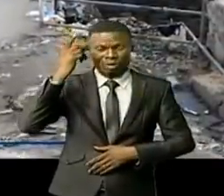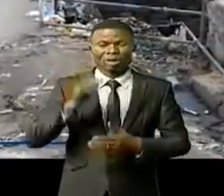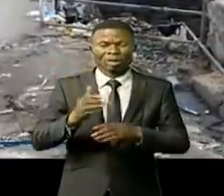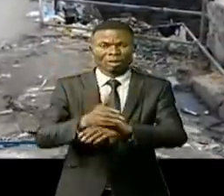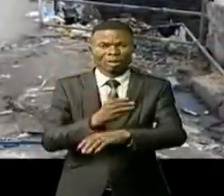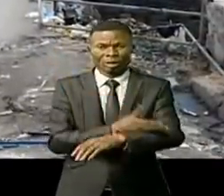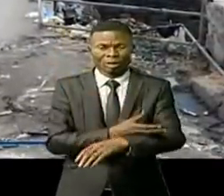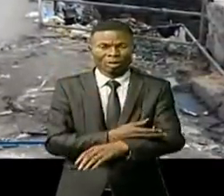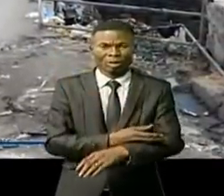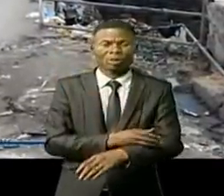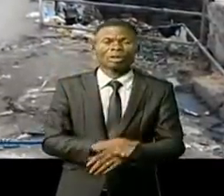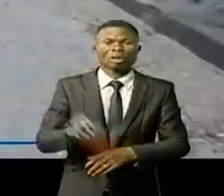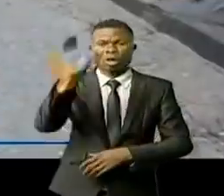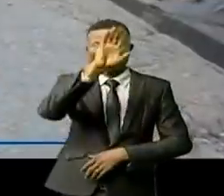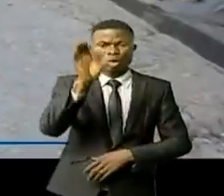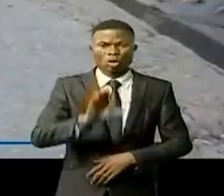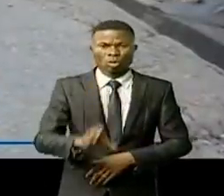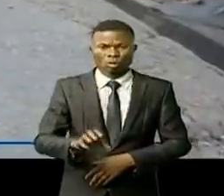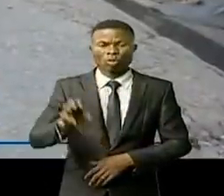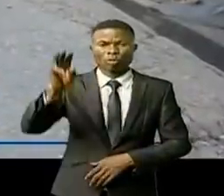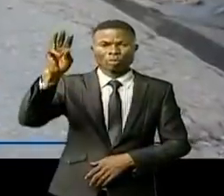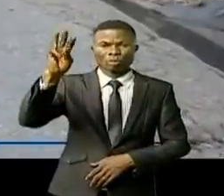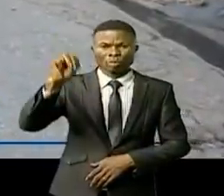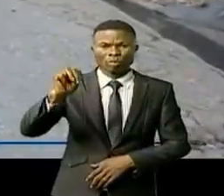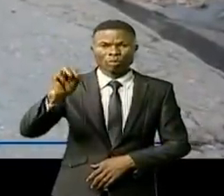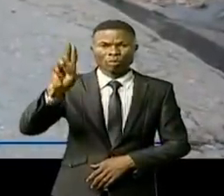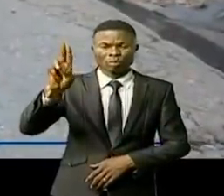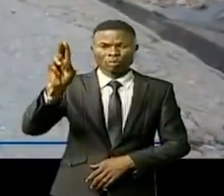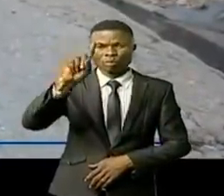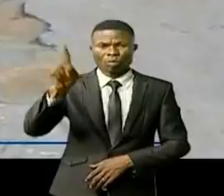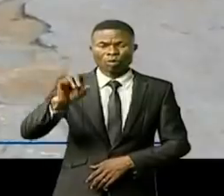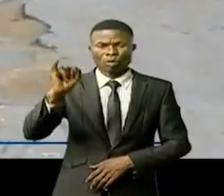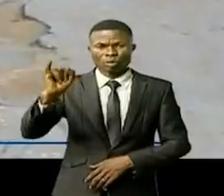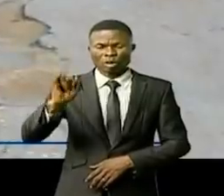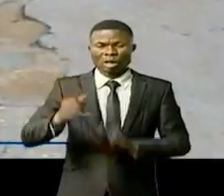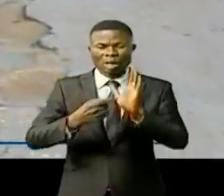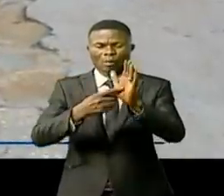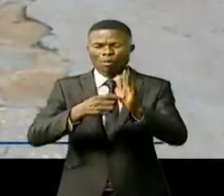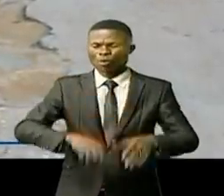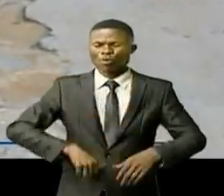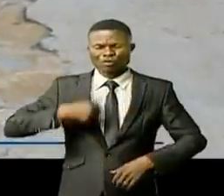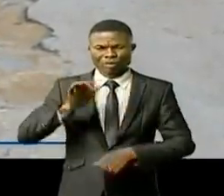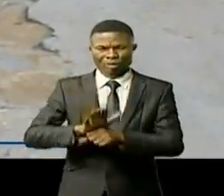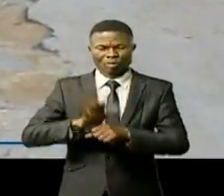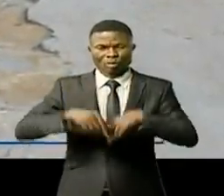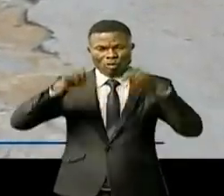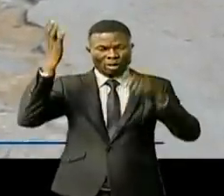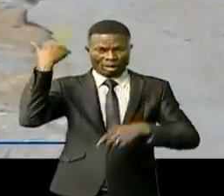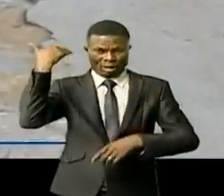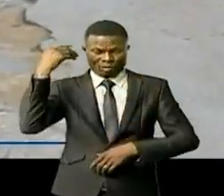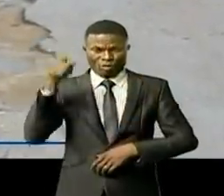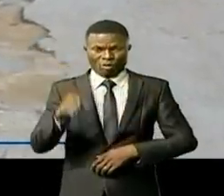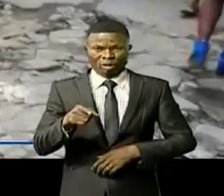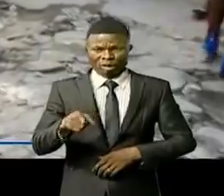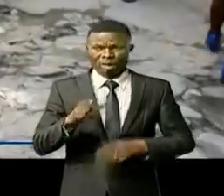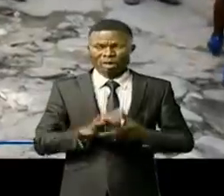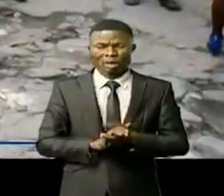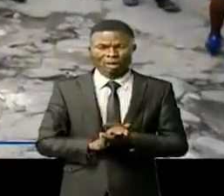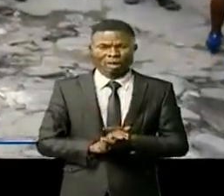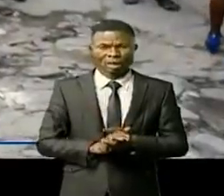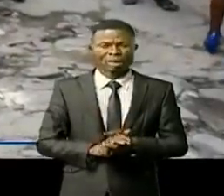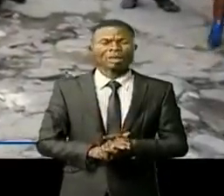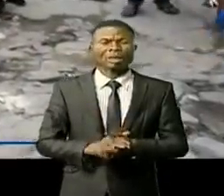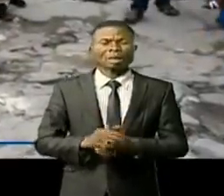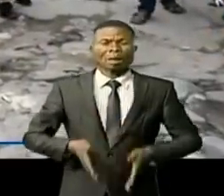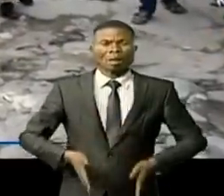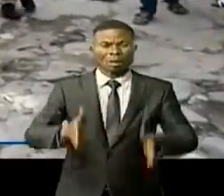la commune de Mvuzi à Matadi au Congo central a fait la fierté infrastructurelle pendant plusieurs décennies de nos compatriotes de cette ville portuaire et usagers